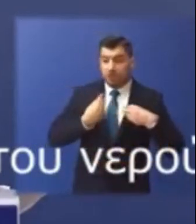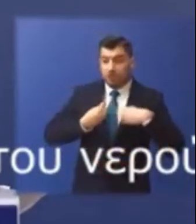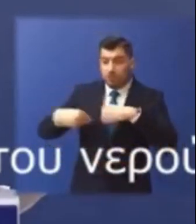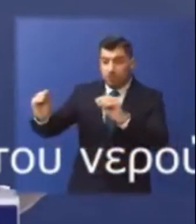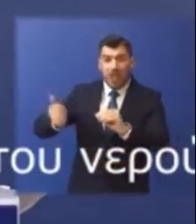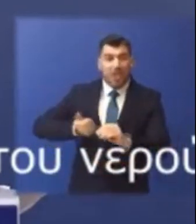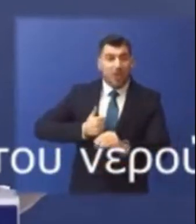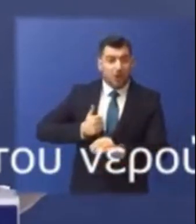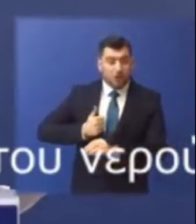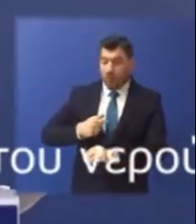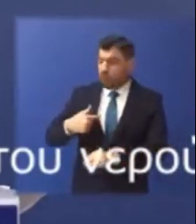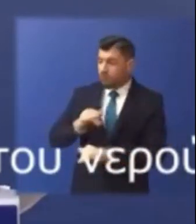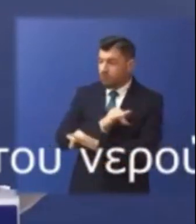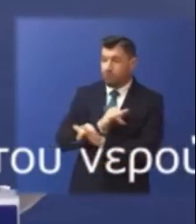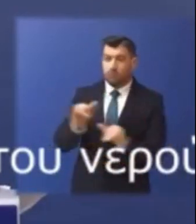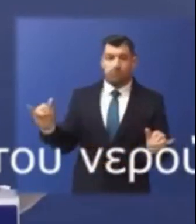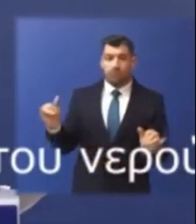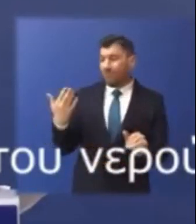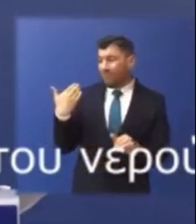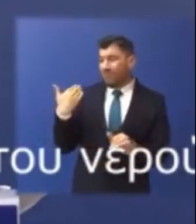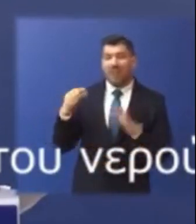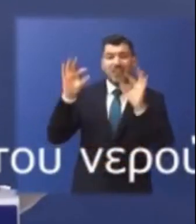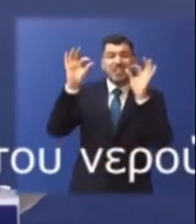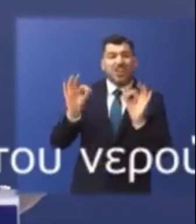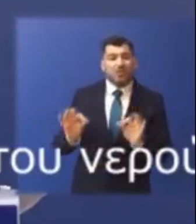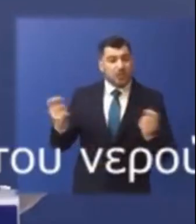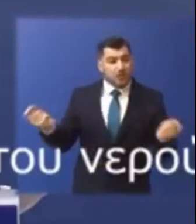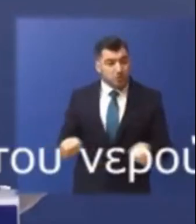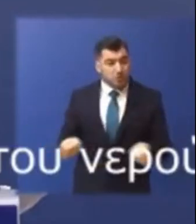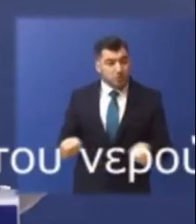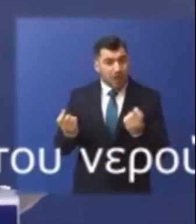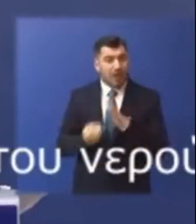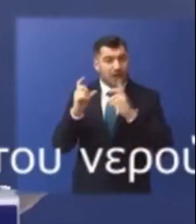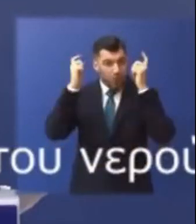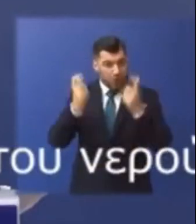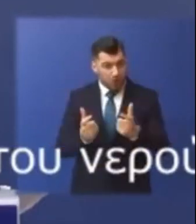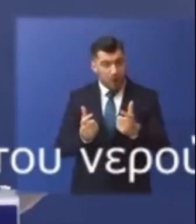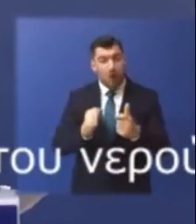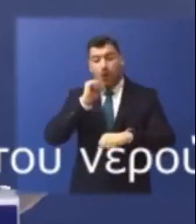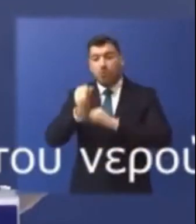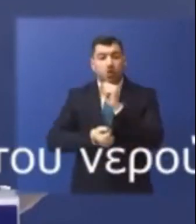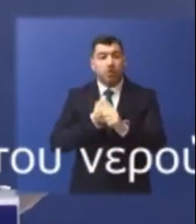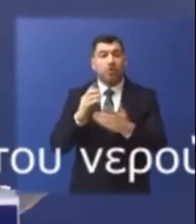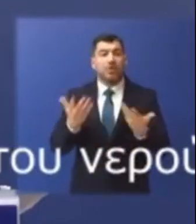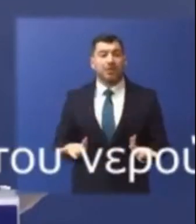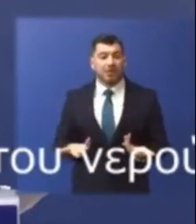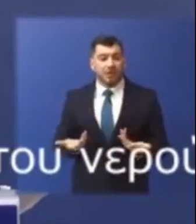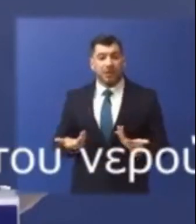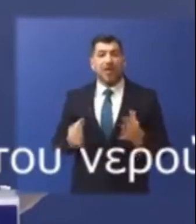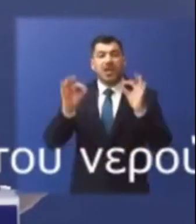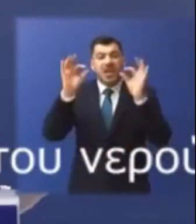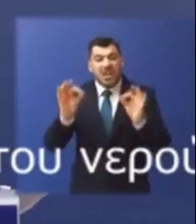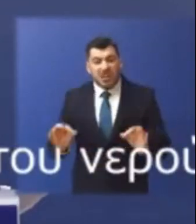την τελευταία της παρέμβαση Με την εισαγωγή της ρυθμιστικής αρχής Έθεσε το πλαίσιο για τη βελτίωση Της ποιότητας του νερού Όλων των παρεχόμενων υπηρεσιών Γύρω από την